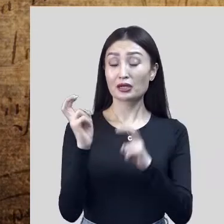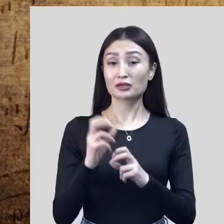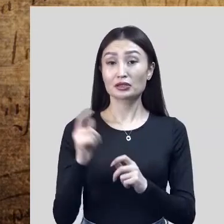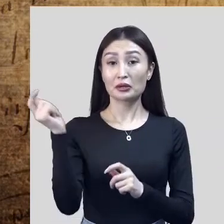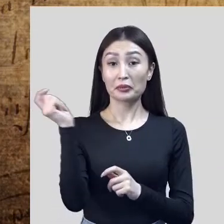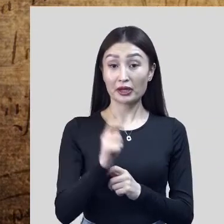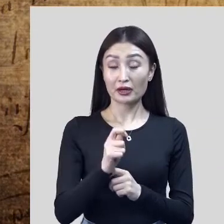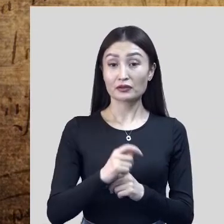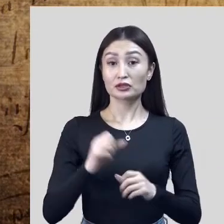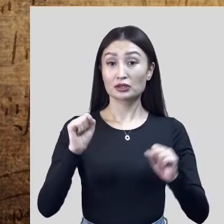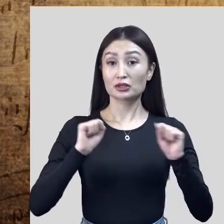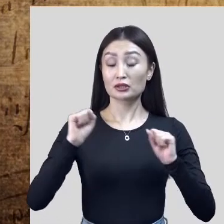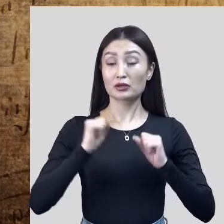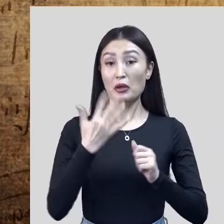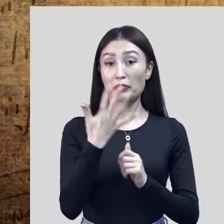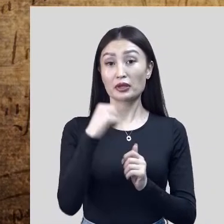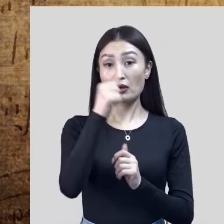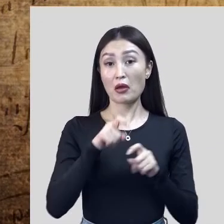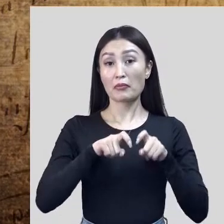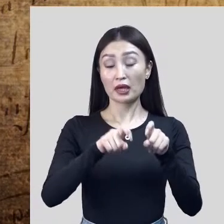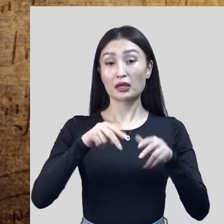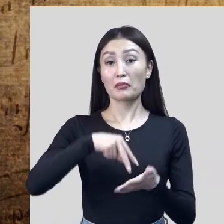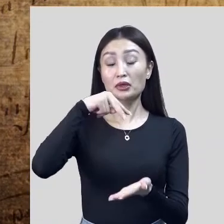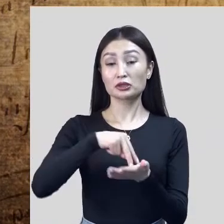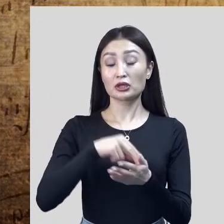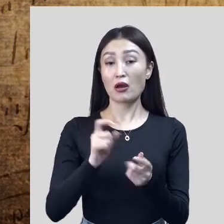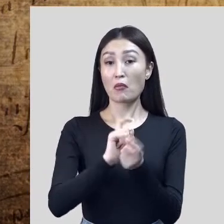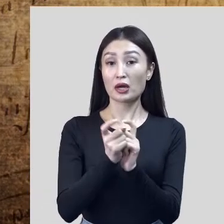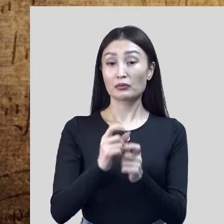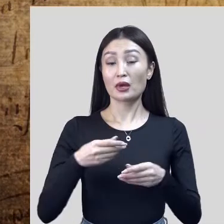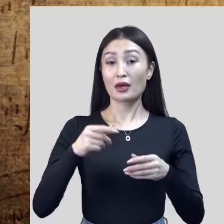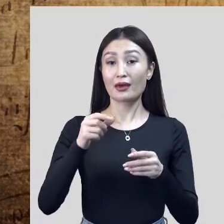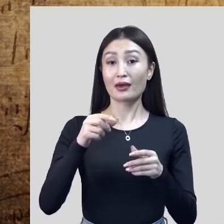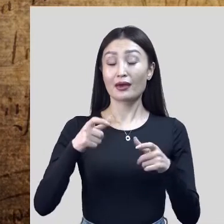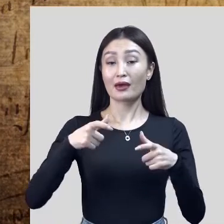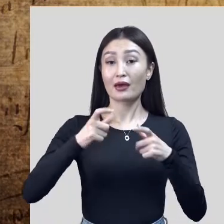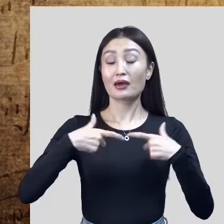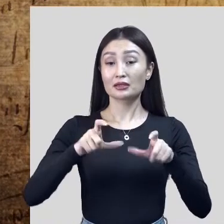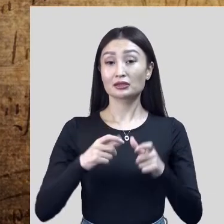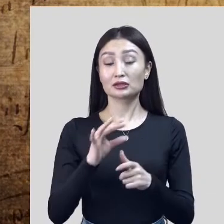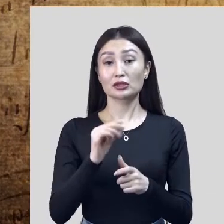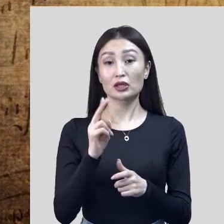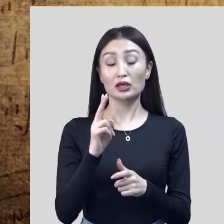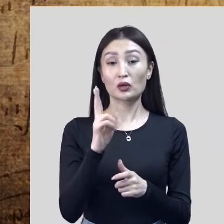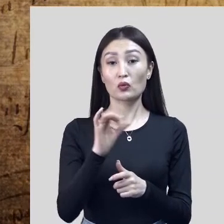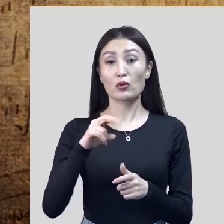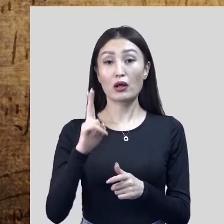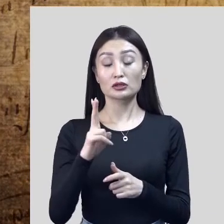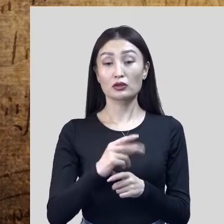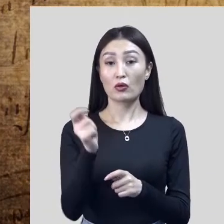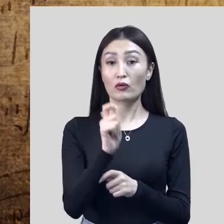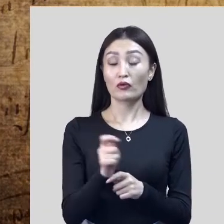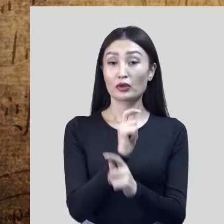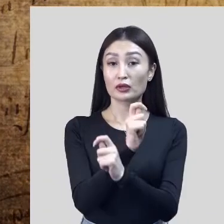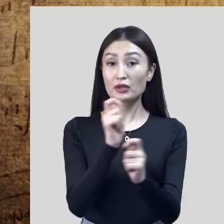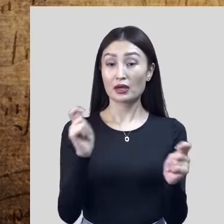света атлеты состязались в 5 видах спорта – беге, прыжках, борьбе, метании диска и копья, кулачном бою. Победители награждались венками